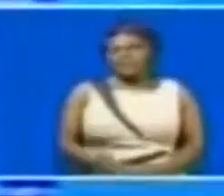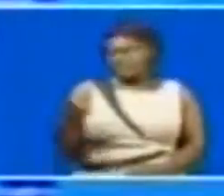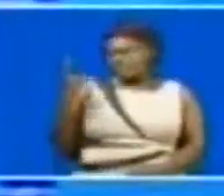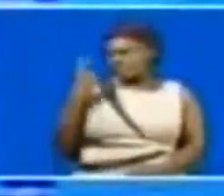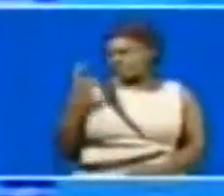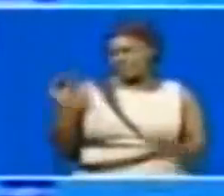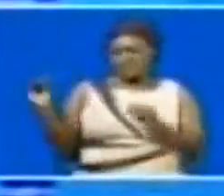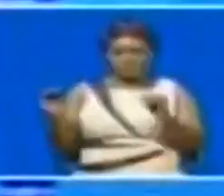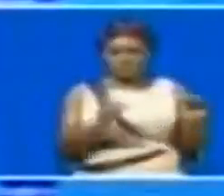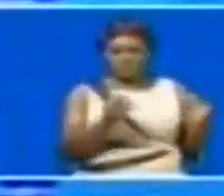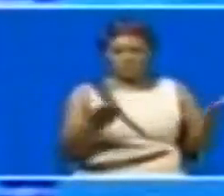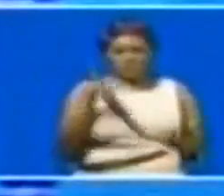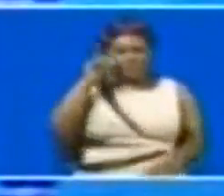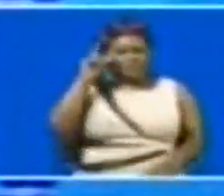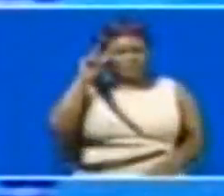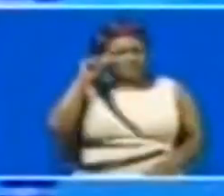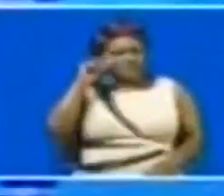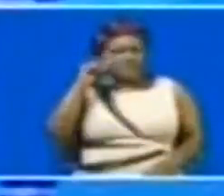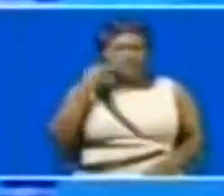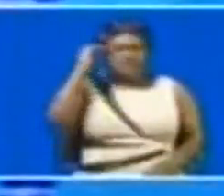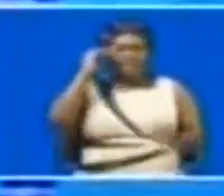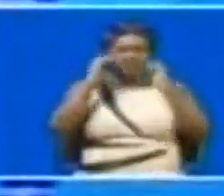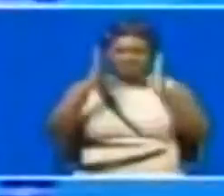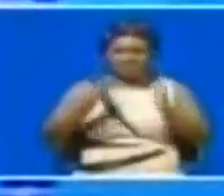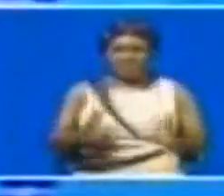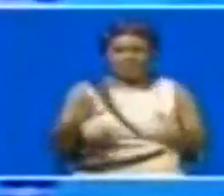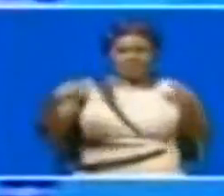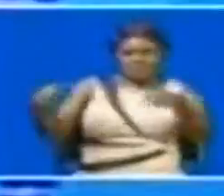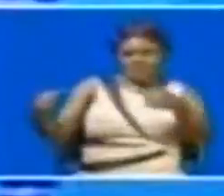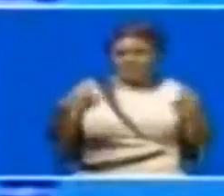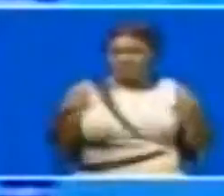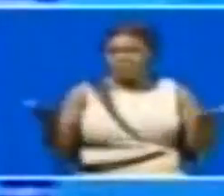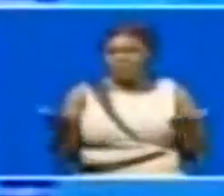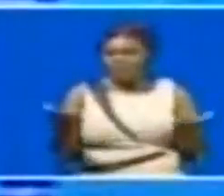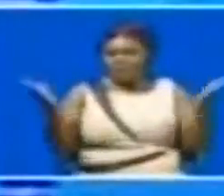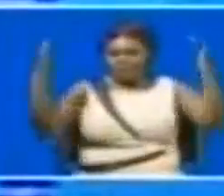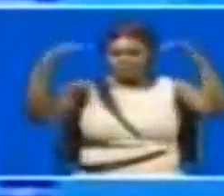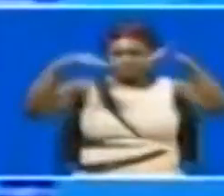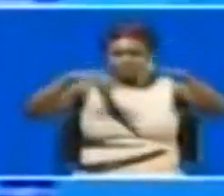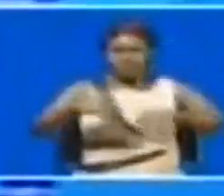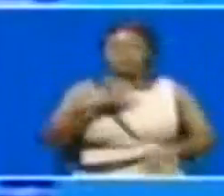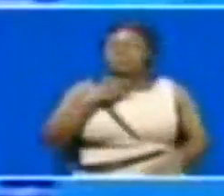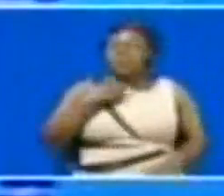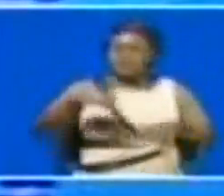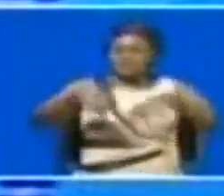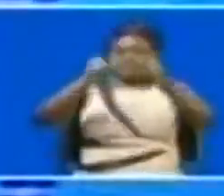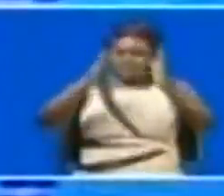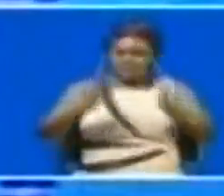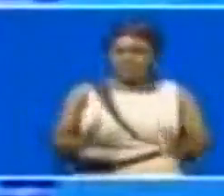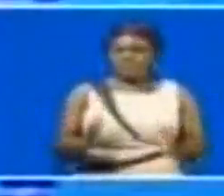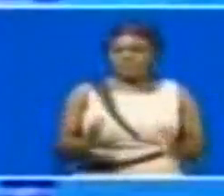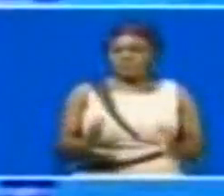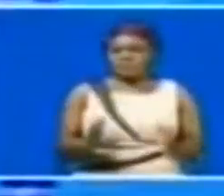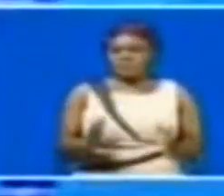Na sasa mtazamaji tuelekee Mombasa ambapo walimu wakuu wa shule za msingi walizua vurugu katika kongamano lao wakimtaka mwenyekiti wao